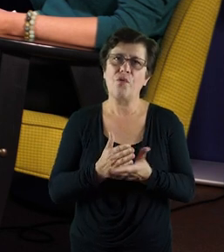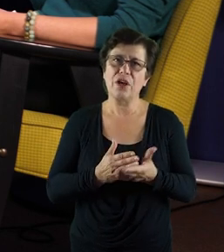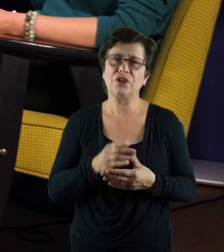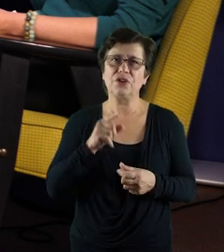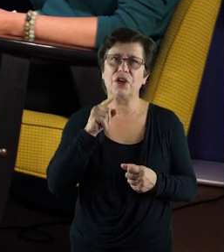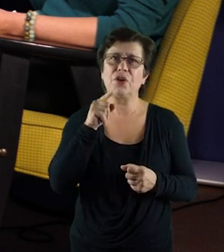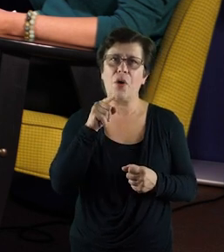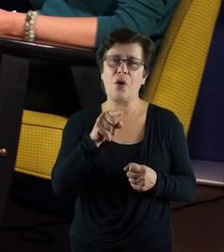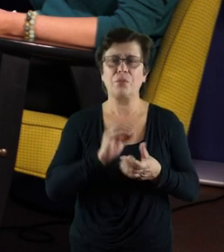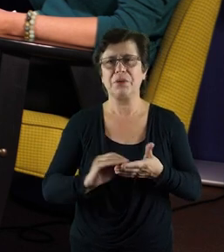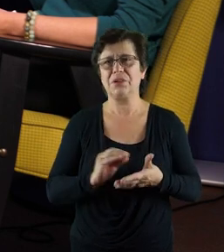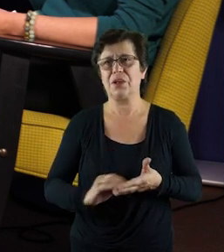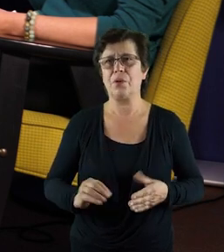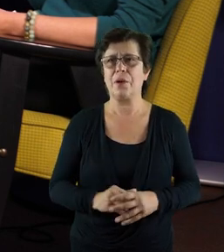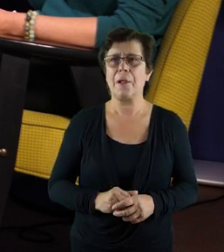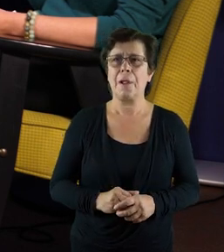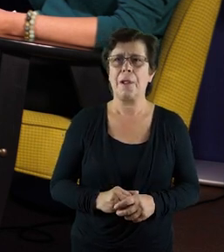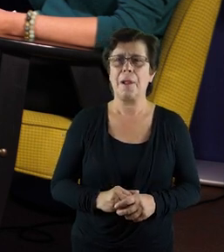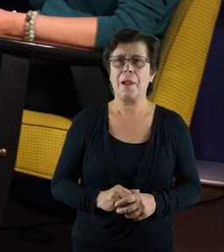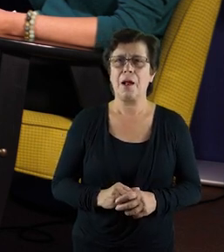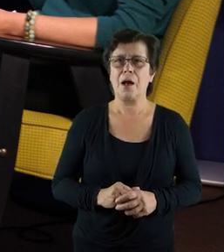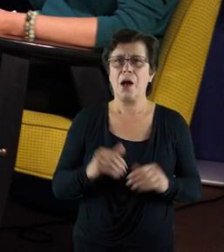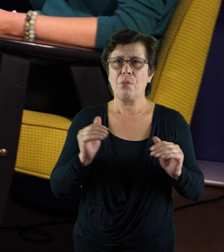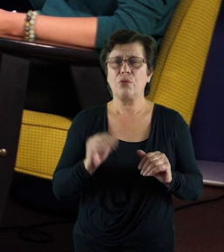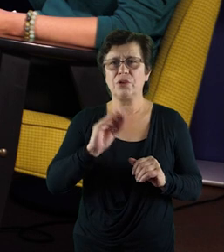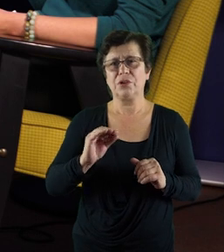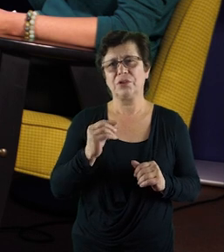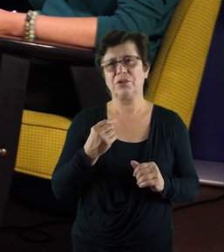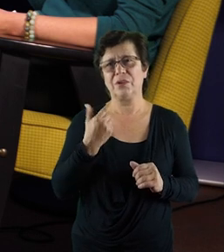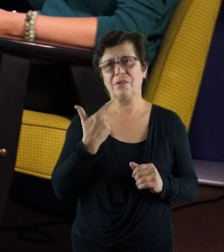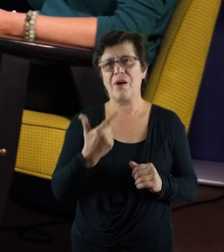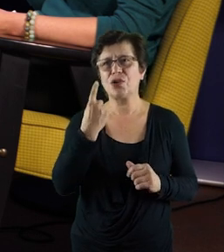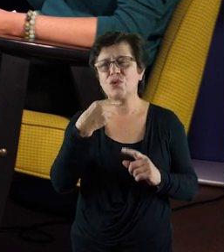autorstwa Przybosia. Może jeszcze takie dwa słowa na koniec o tych erotykach.